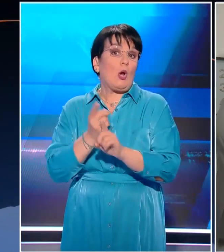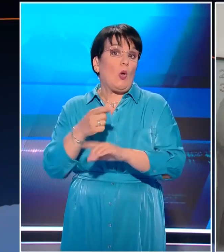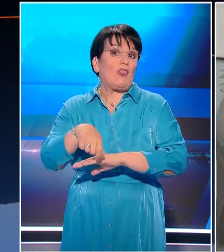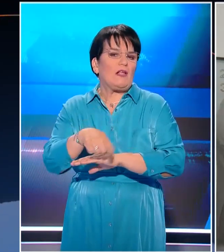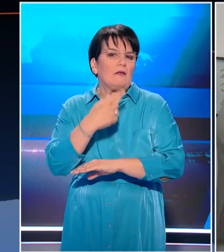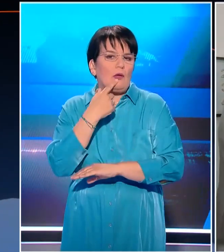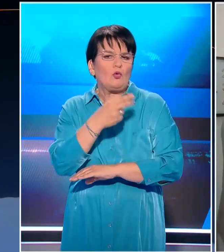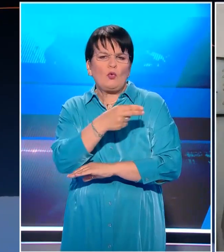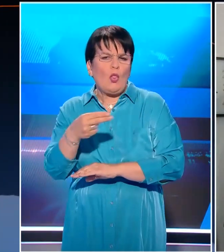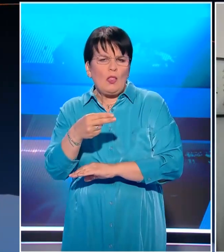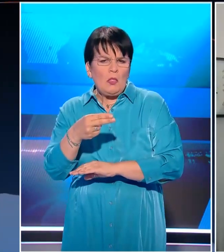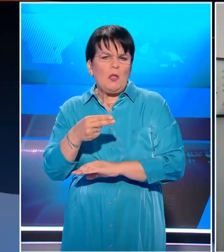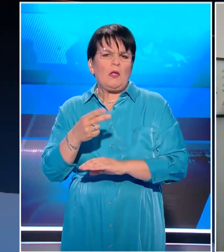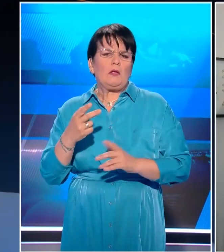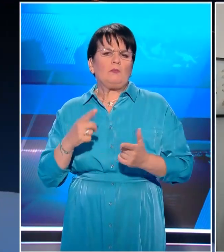για την